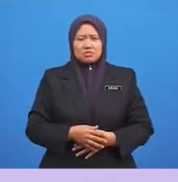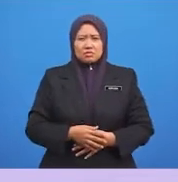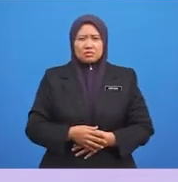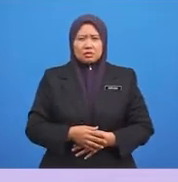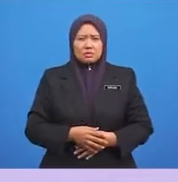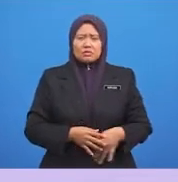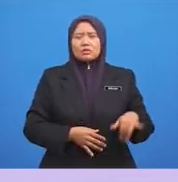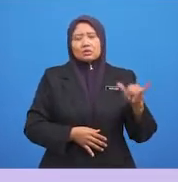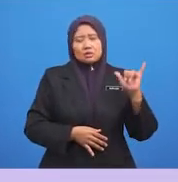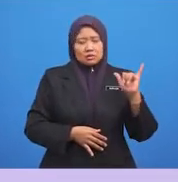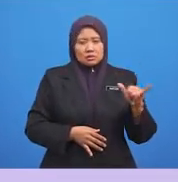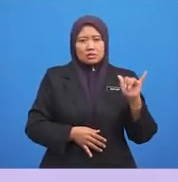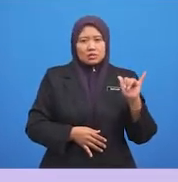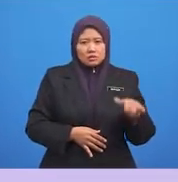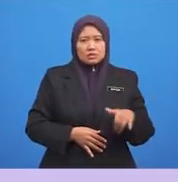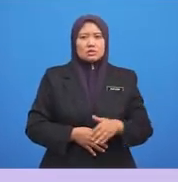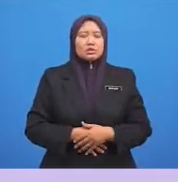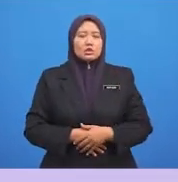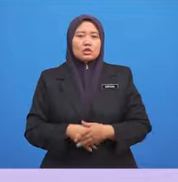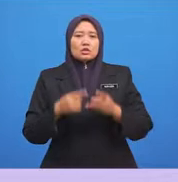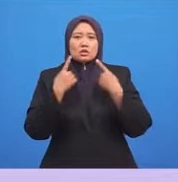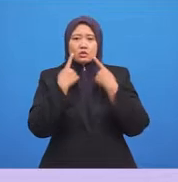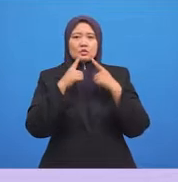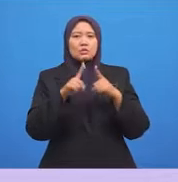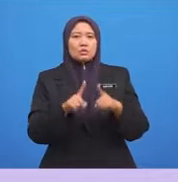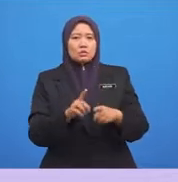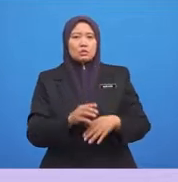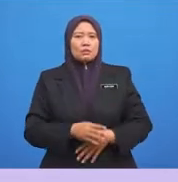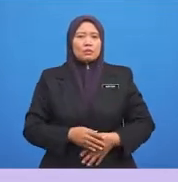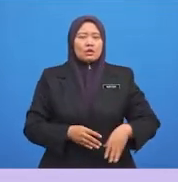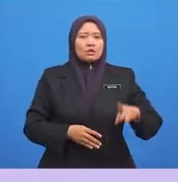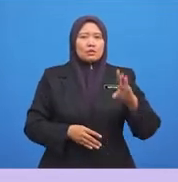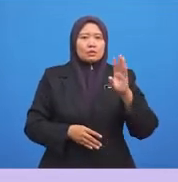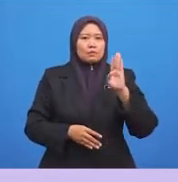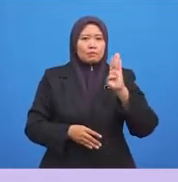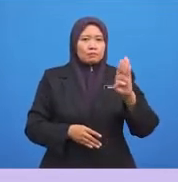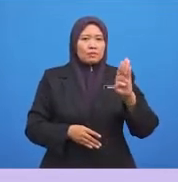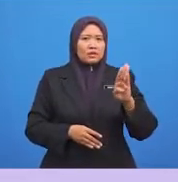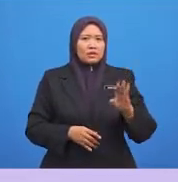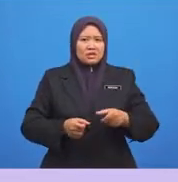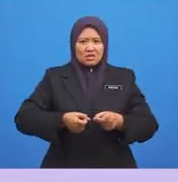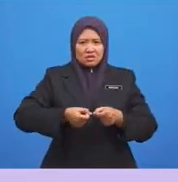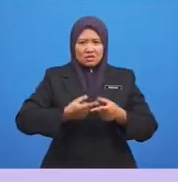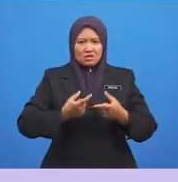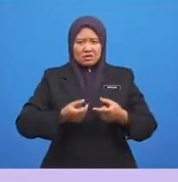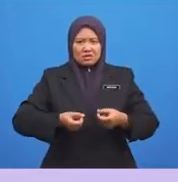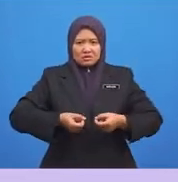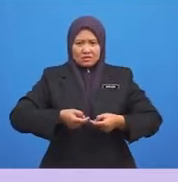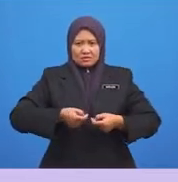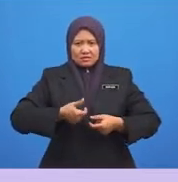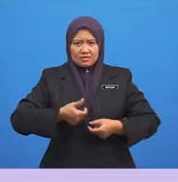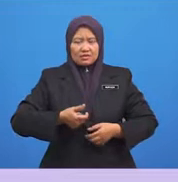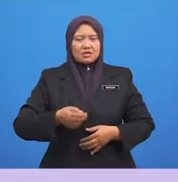Ya, tepat sekali. Jawapannya ialah B, kacang hantu, yang